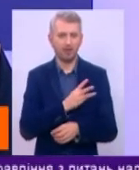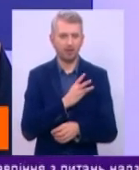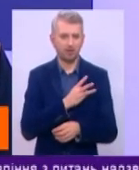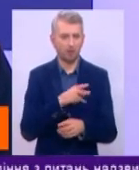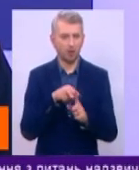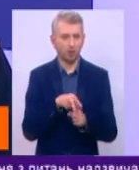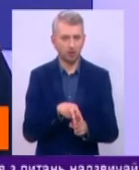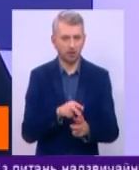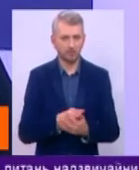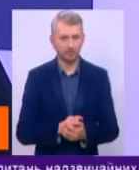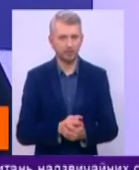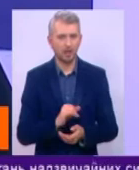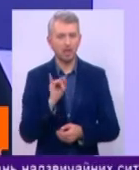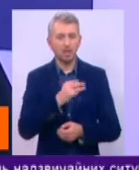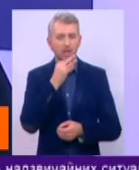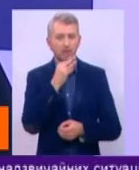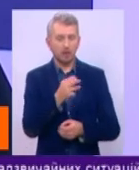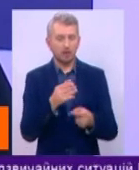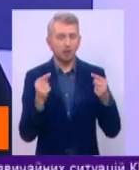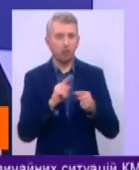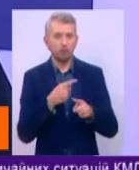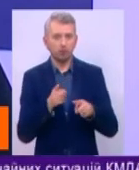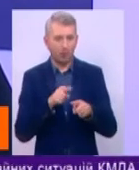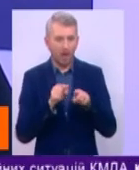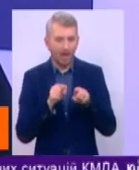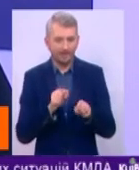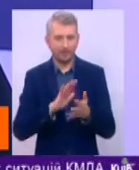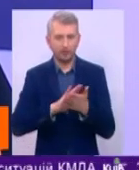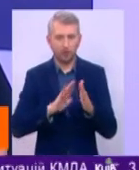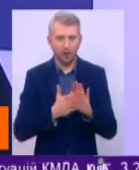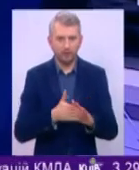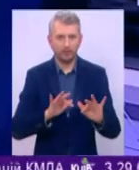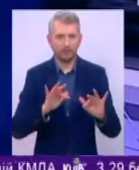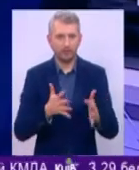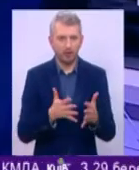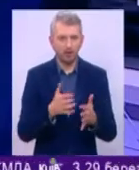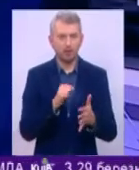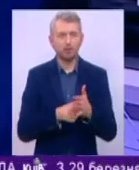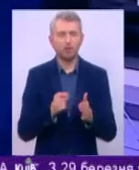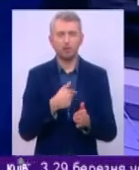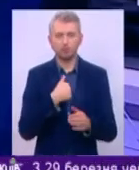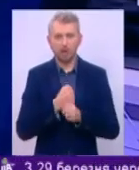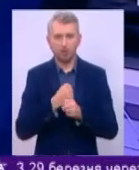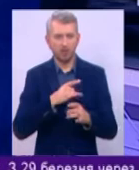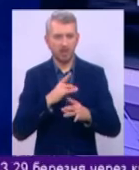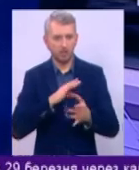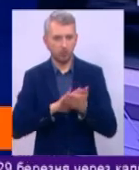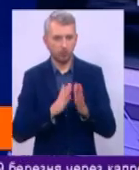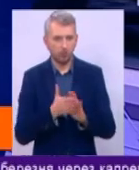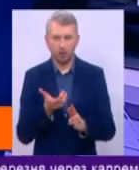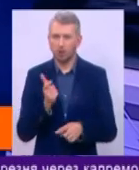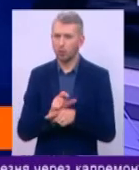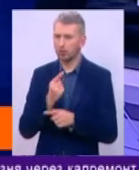эмоциональной нагрузкой. И сказать наверняка, что вот эта ситуация стала из-за того, что мы работаем в нервных условиях, да? Дуже